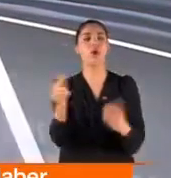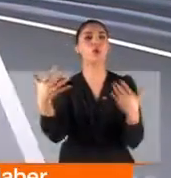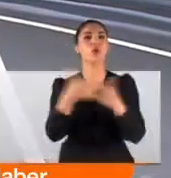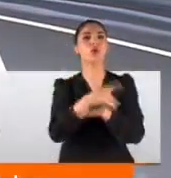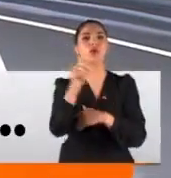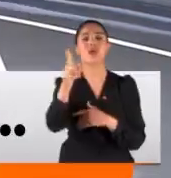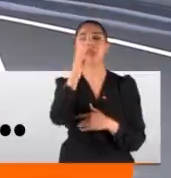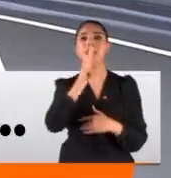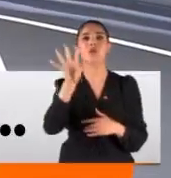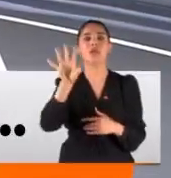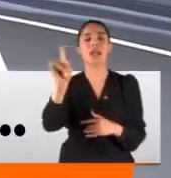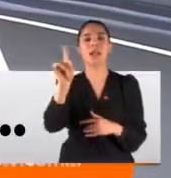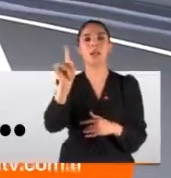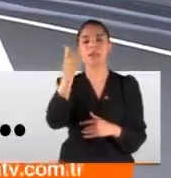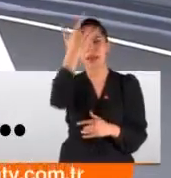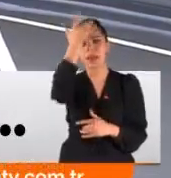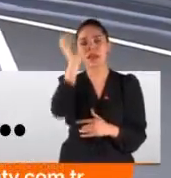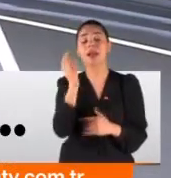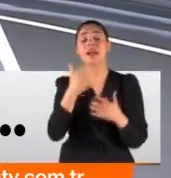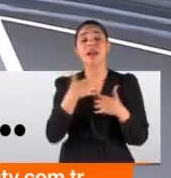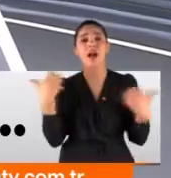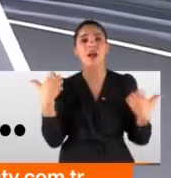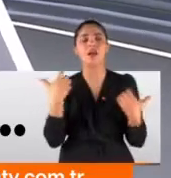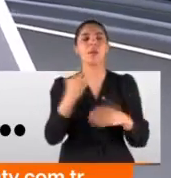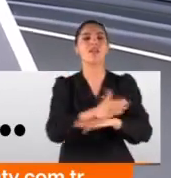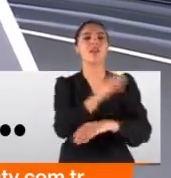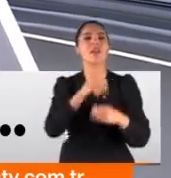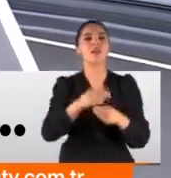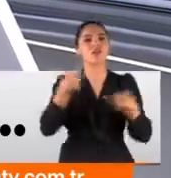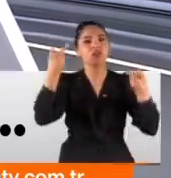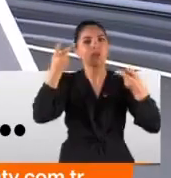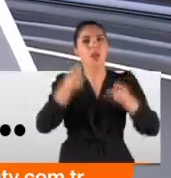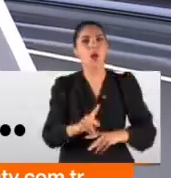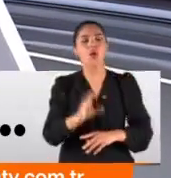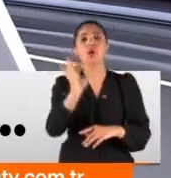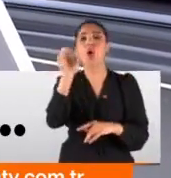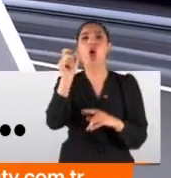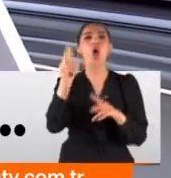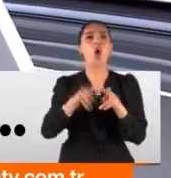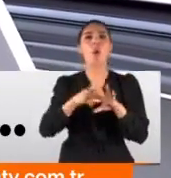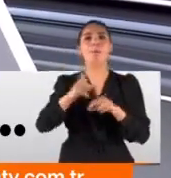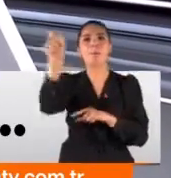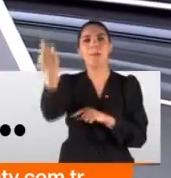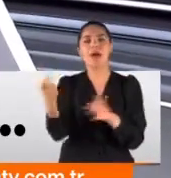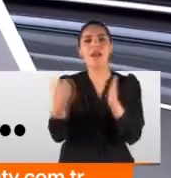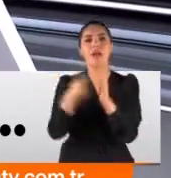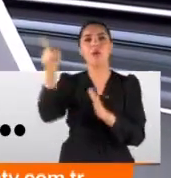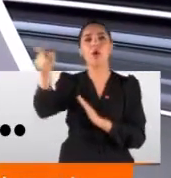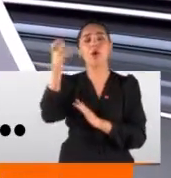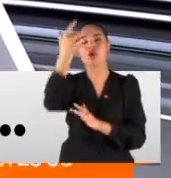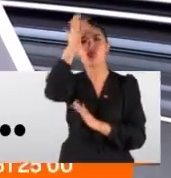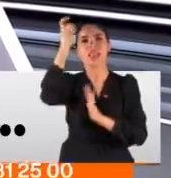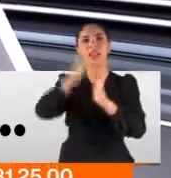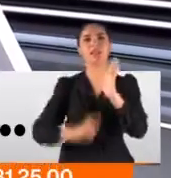gece. 251 kahraman vatan uğruna can verdi. İşte Ömer Halis Demir'in adı da o şehitler